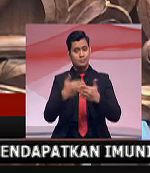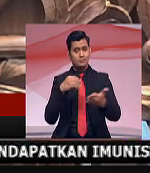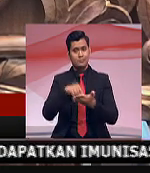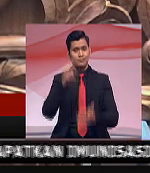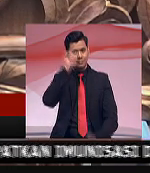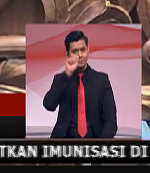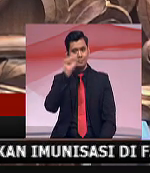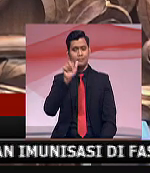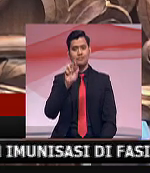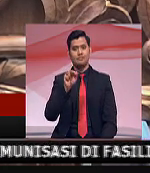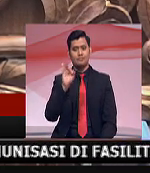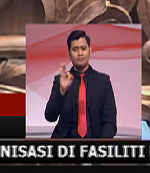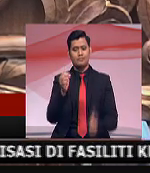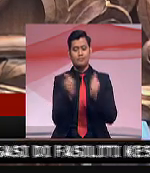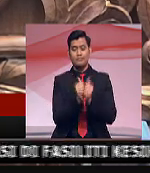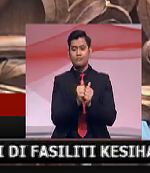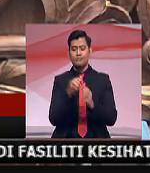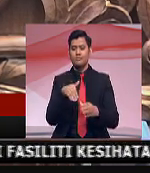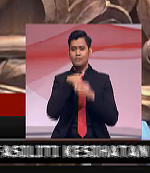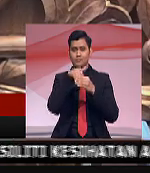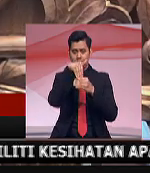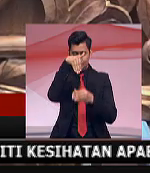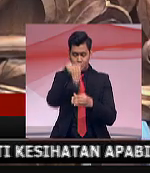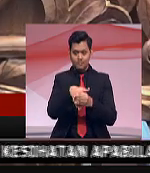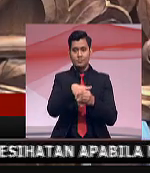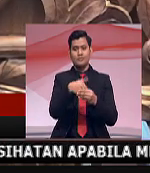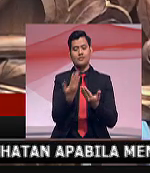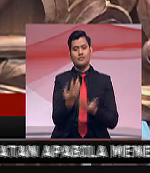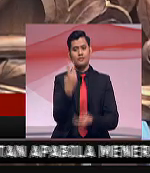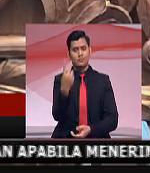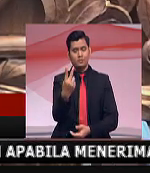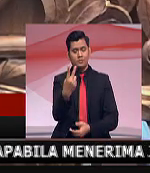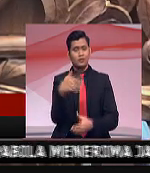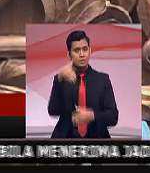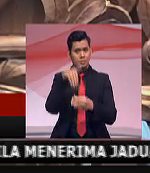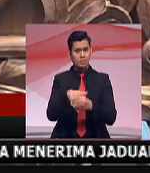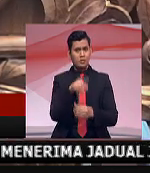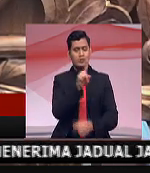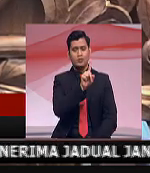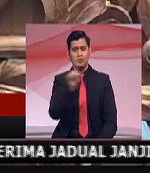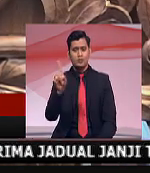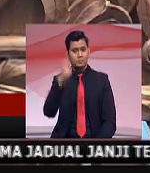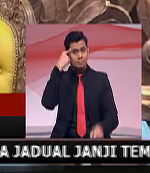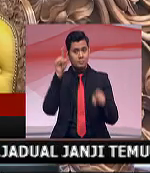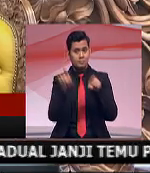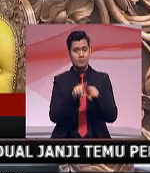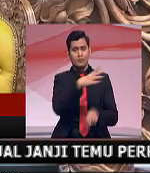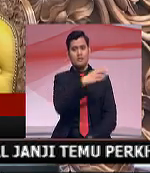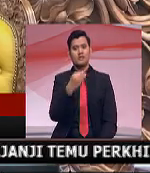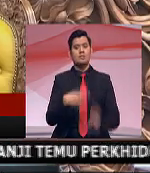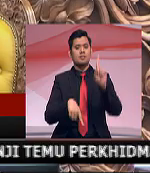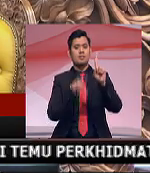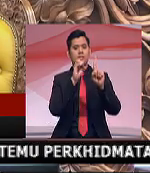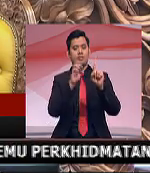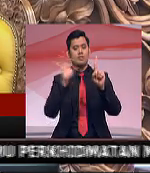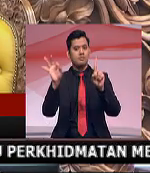Arif dengan undi belah bahagi. Dua undi memisahkan iaitu 111 bersetuju manakala 109 lagi